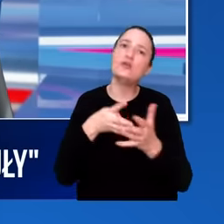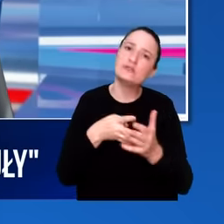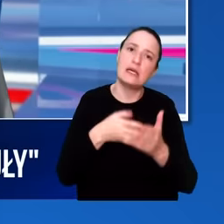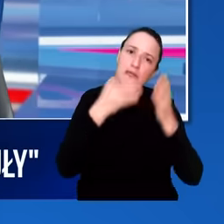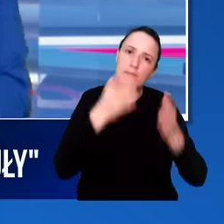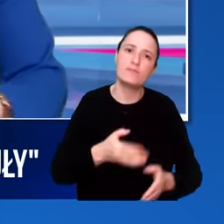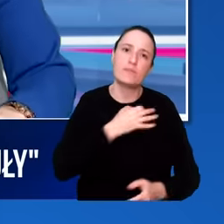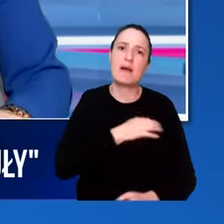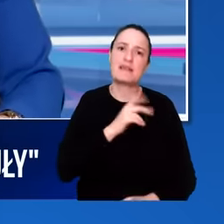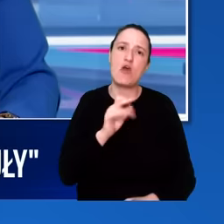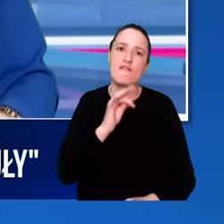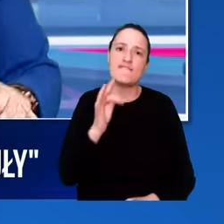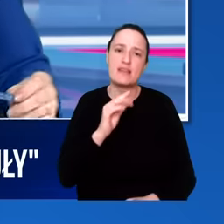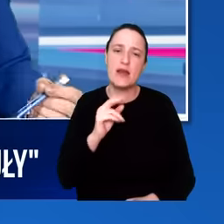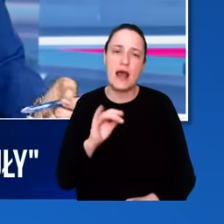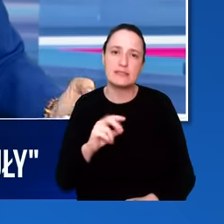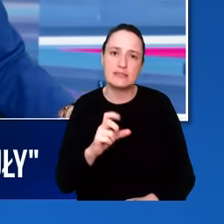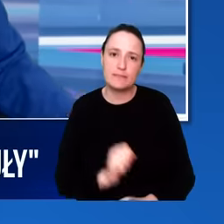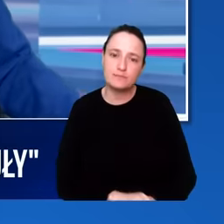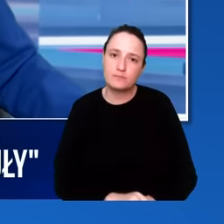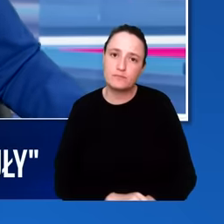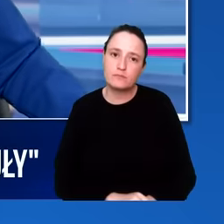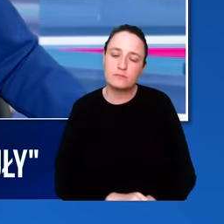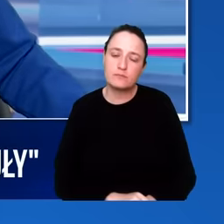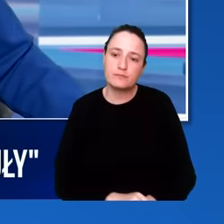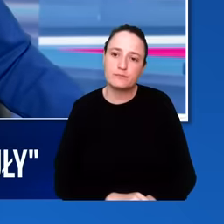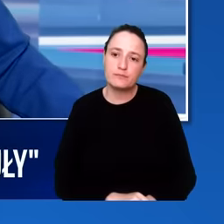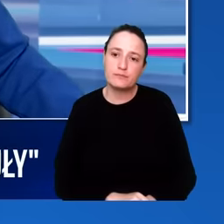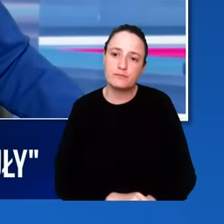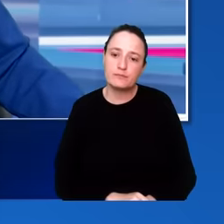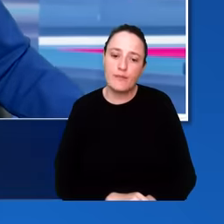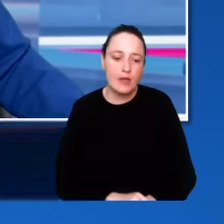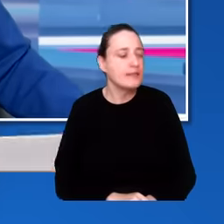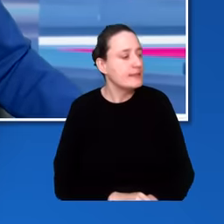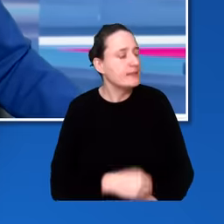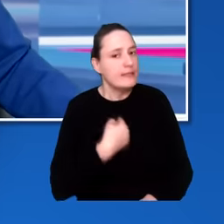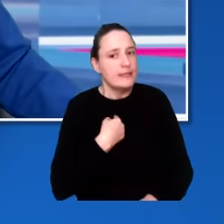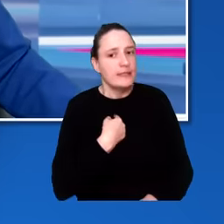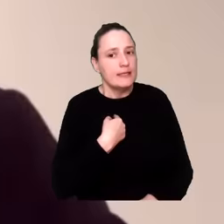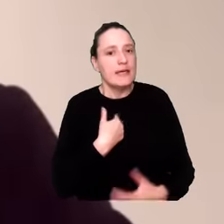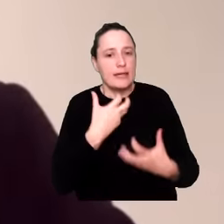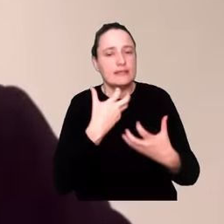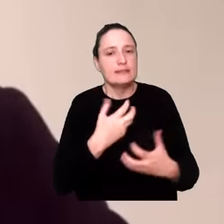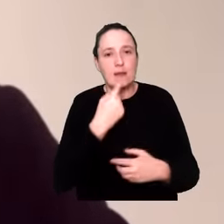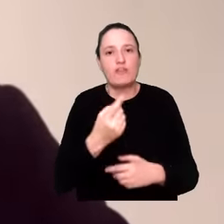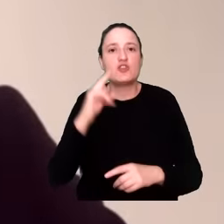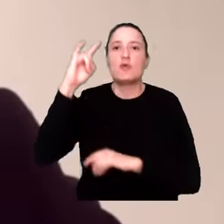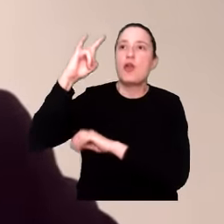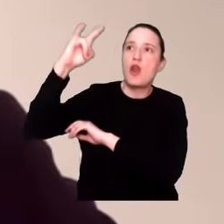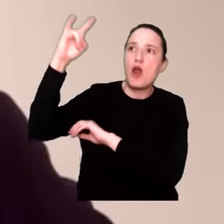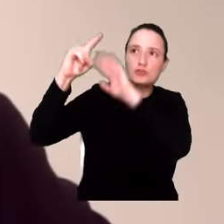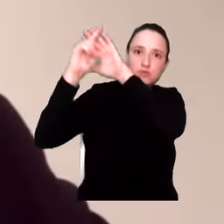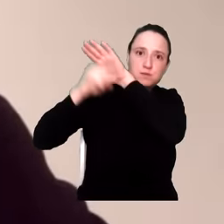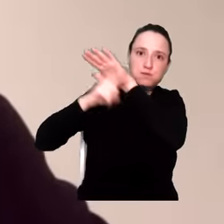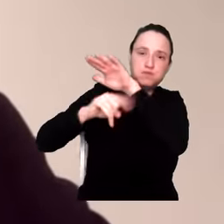z Konfederacji? Czy ja bym chciał rzeczywiście zwrócić uwagę na to, że obrona przeciwlotnicza to jest bardzo złożone zagadnienie, dlatego